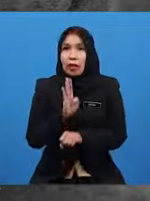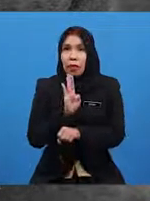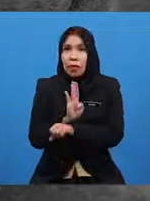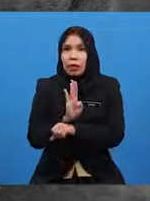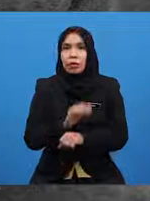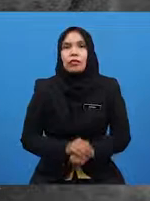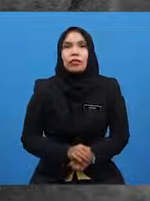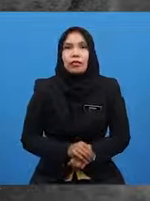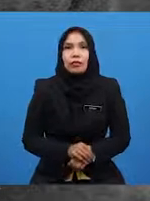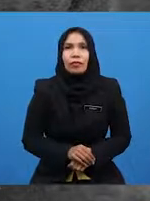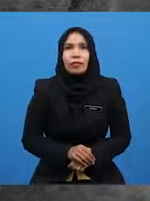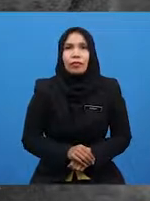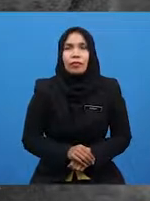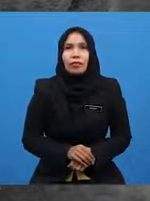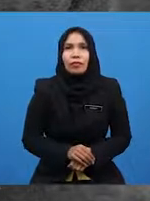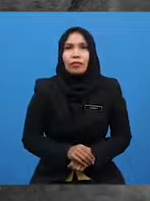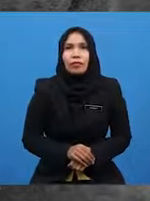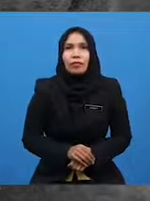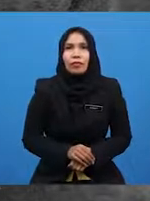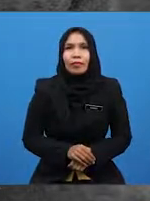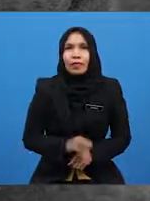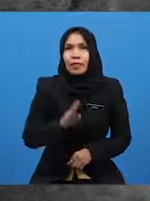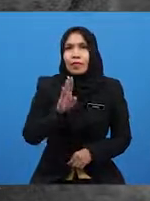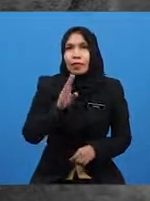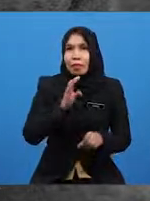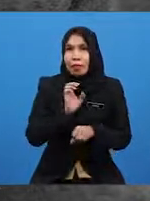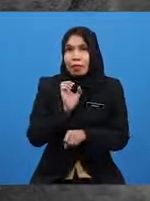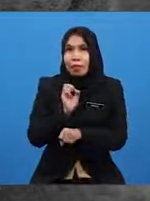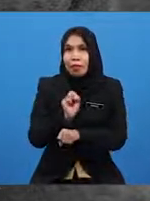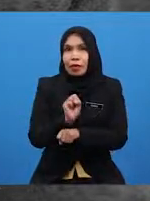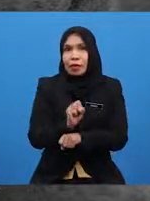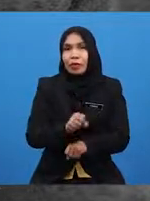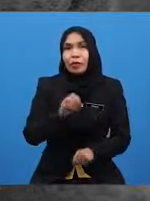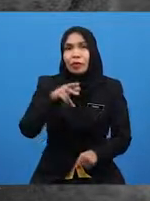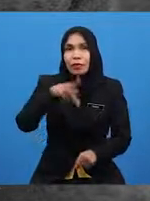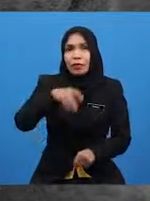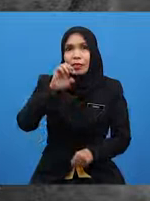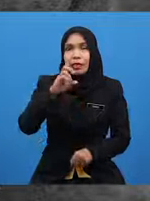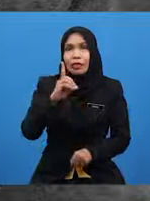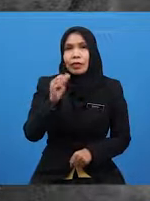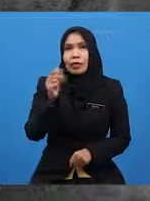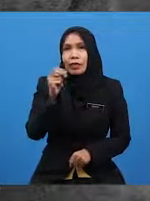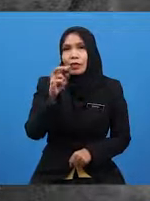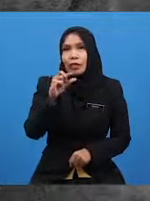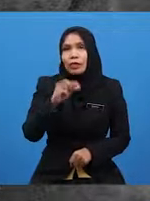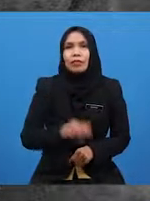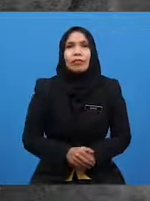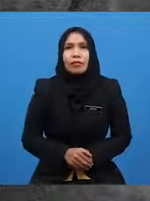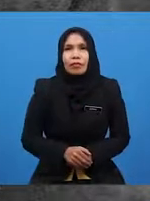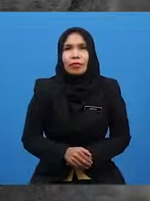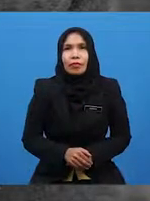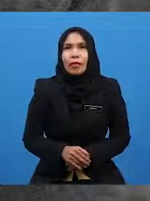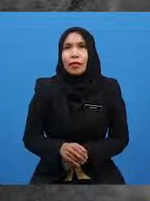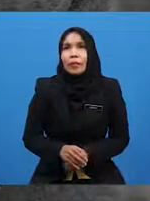Pangkalan Kempas, Negeri Sembilan. Terdapat ukiran perkataan Allah yang menggunakan tulisan